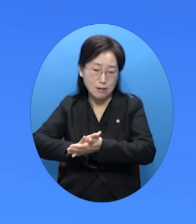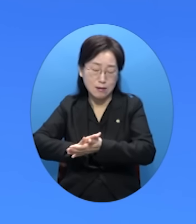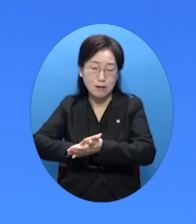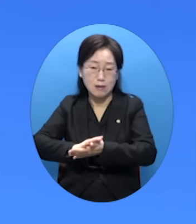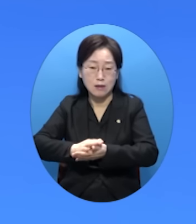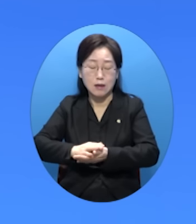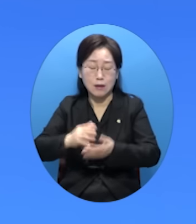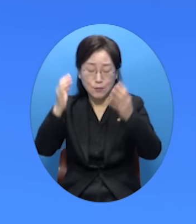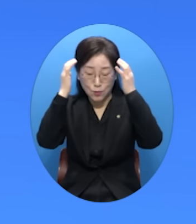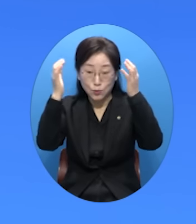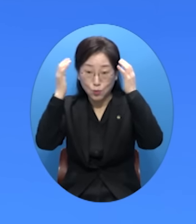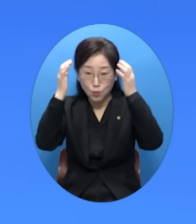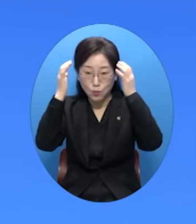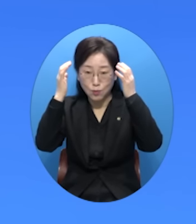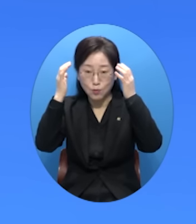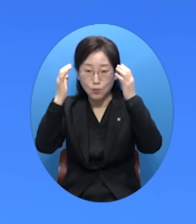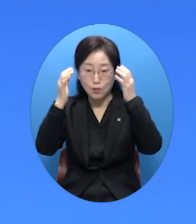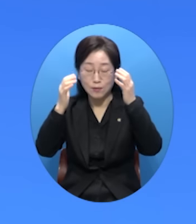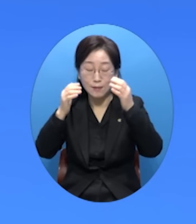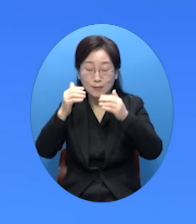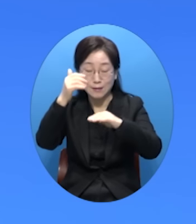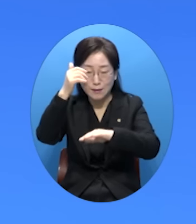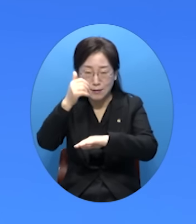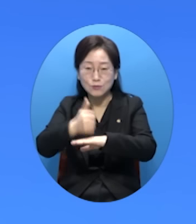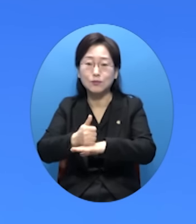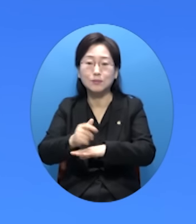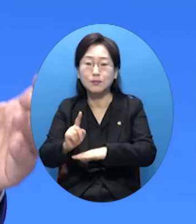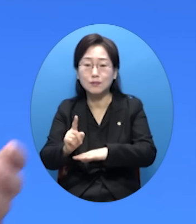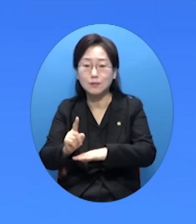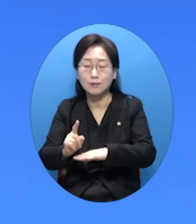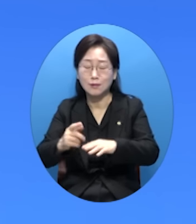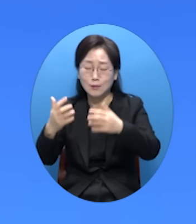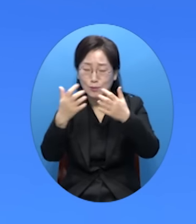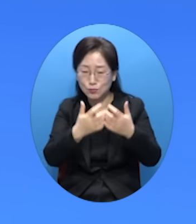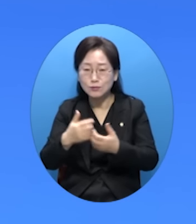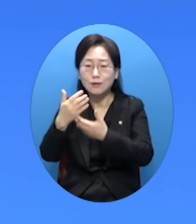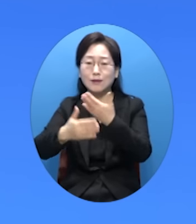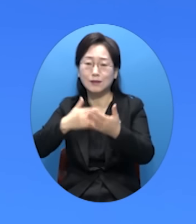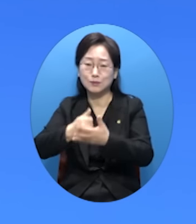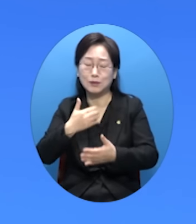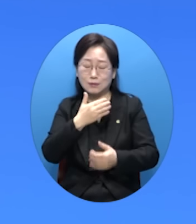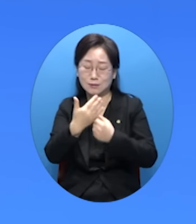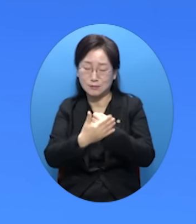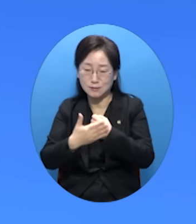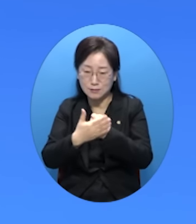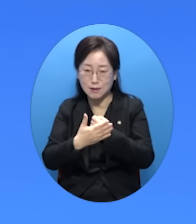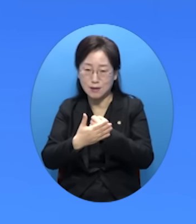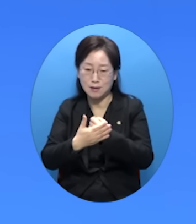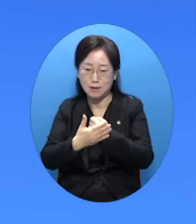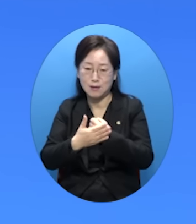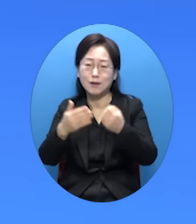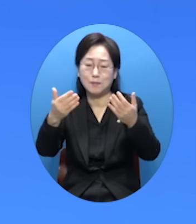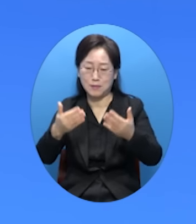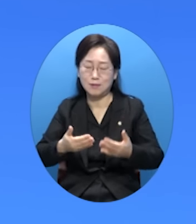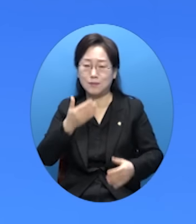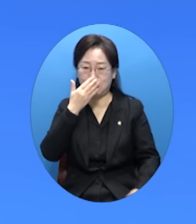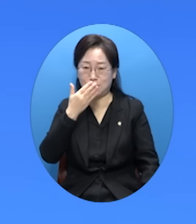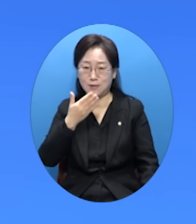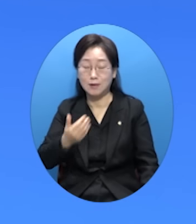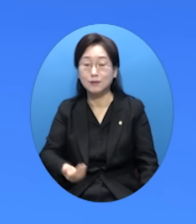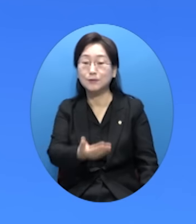고통의 과정을 지나가지만 궁극적으로는 우리가 풍성한 하나님의 은혜의 자리로 나가게 되는 것입니다.